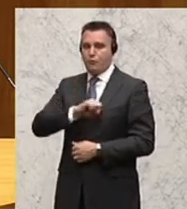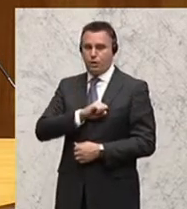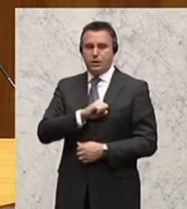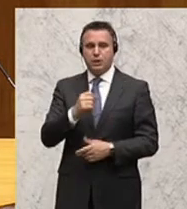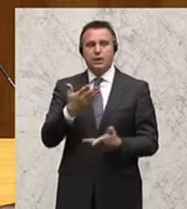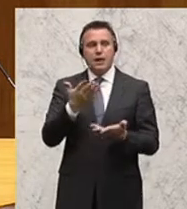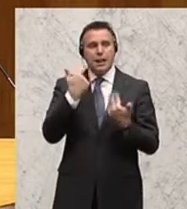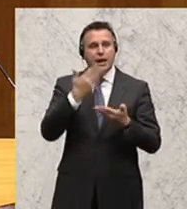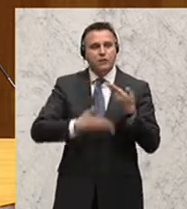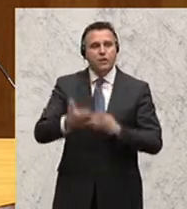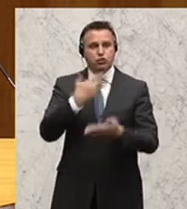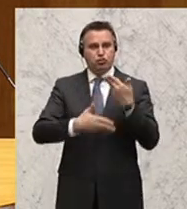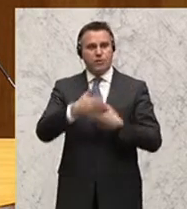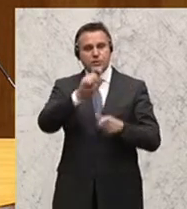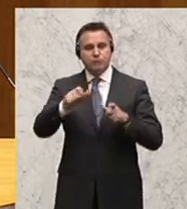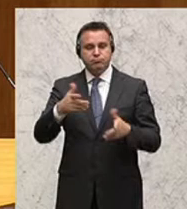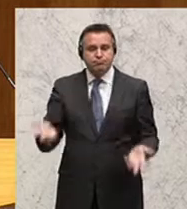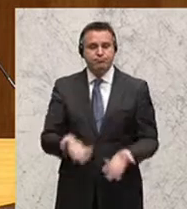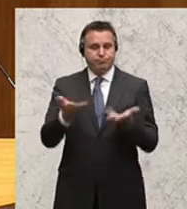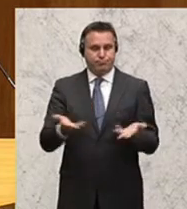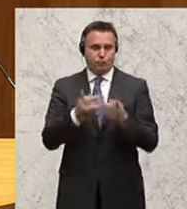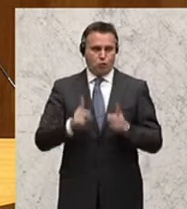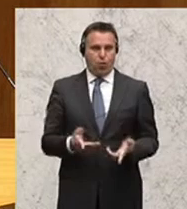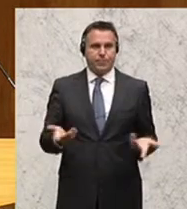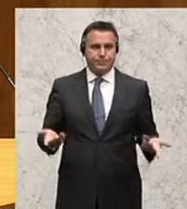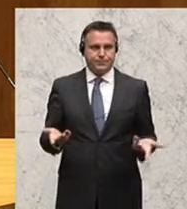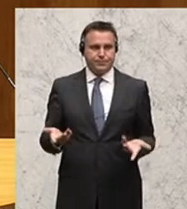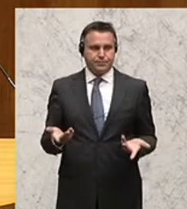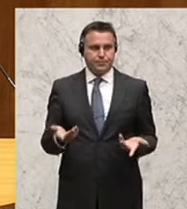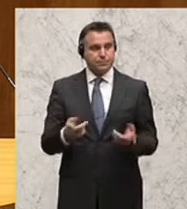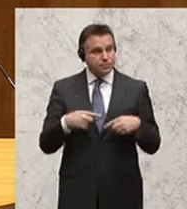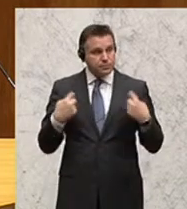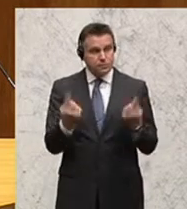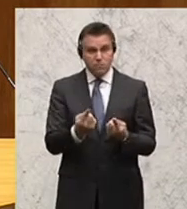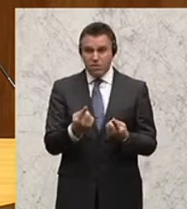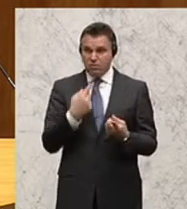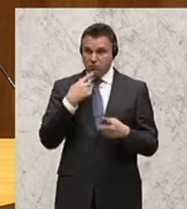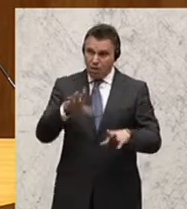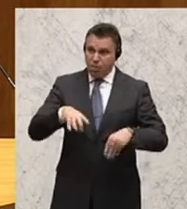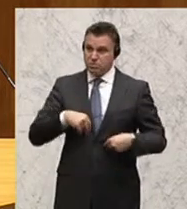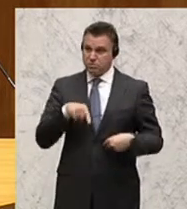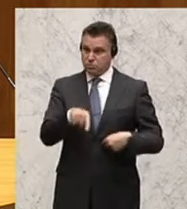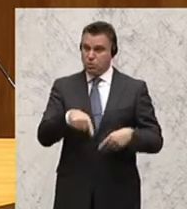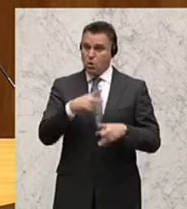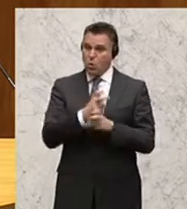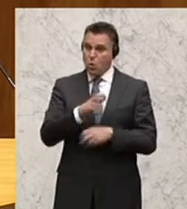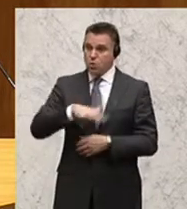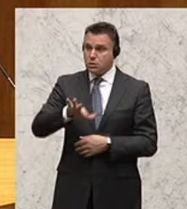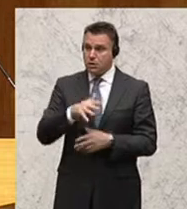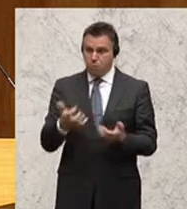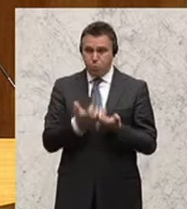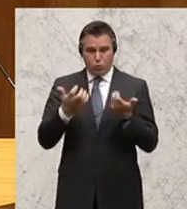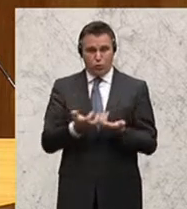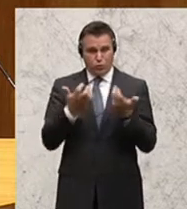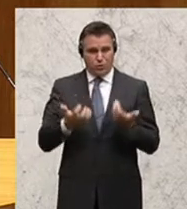in der Landwirtschaft neue Anreize schaffen. Es kann nicht akzeptiert werden, dass die Produkte der heimischen